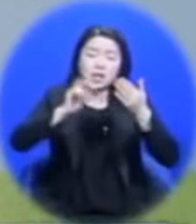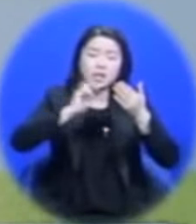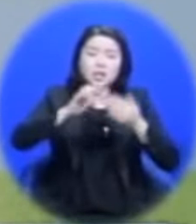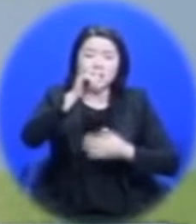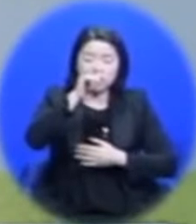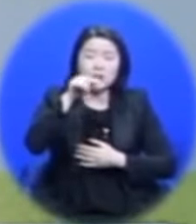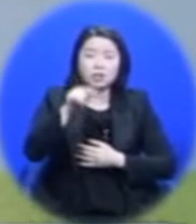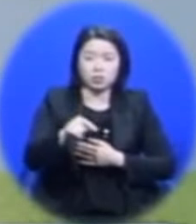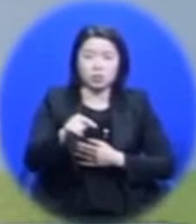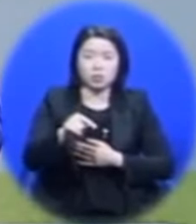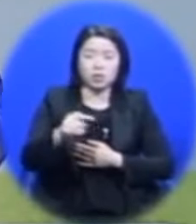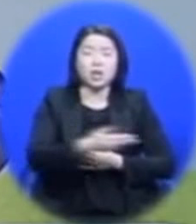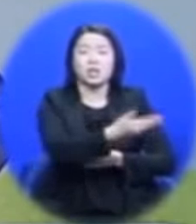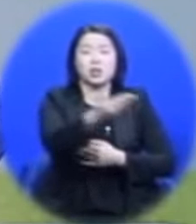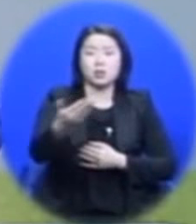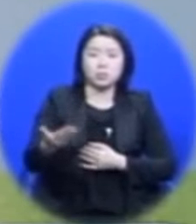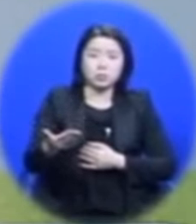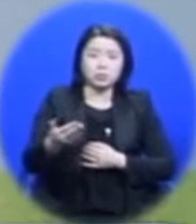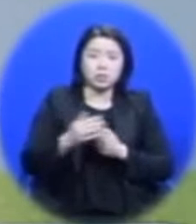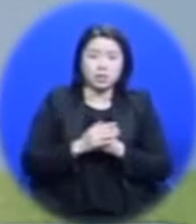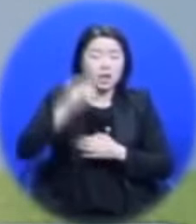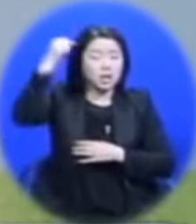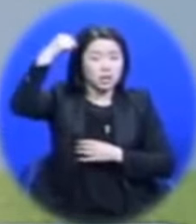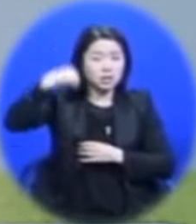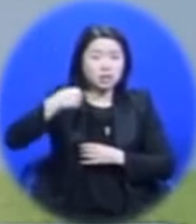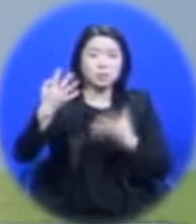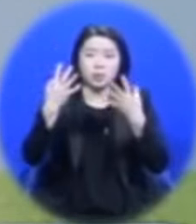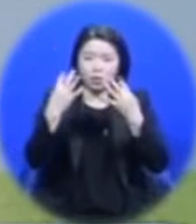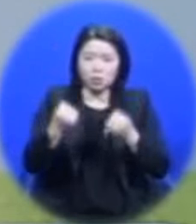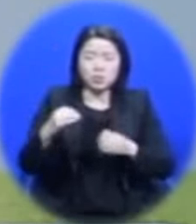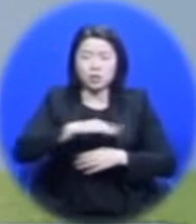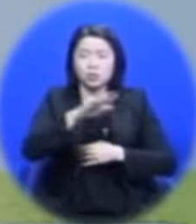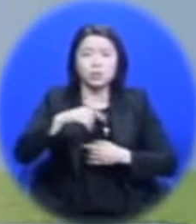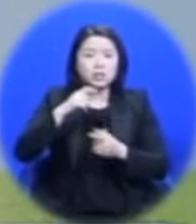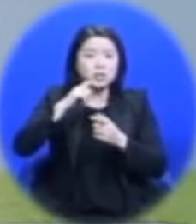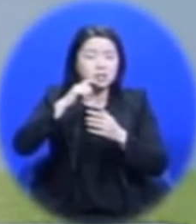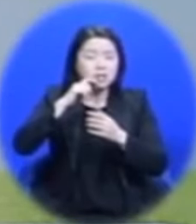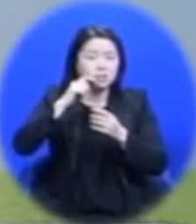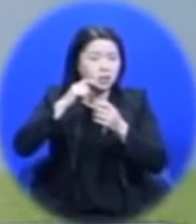걸. 여러분, 느낌이 얼마나 우리를 속이는 줄